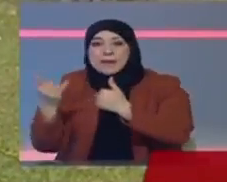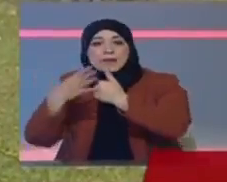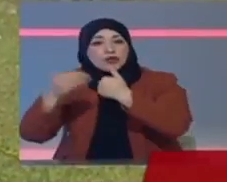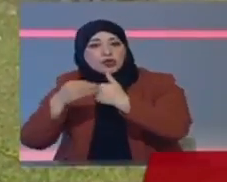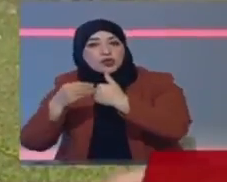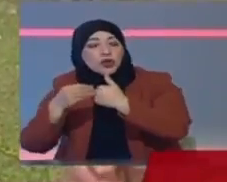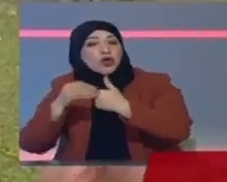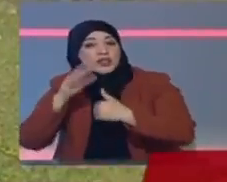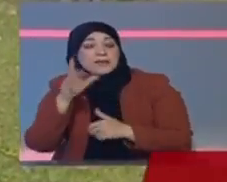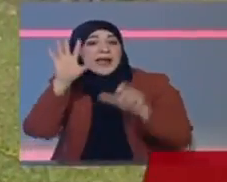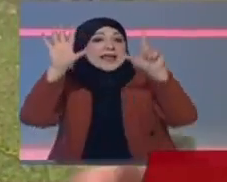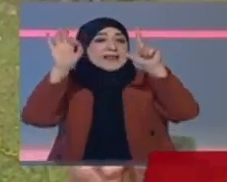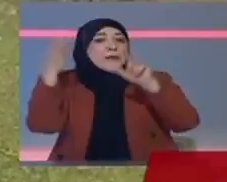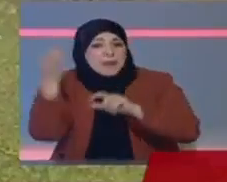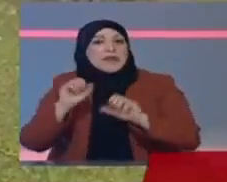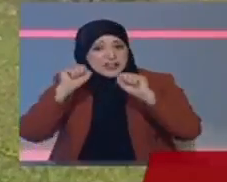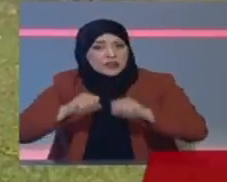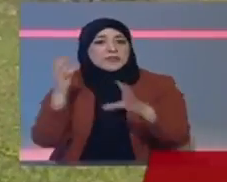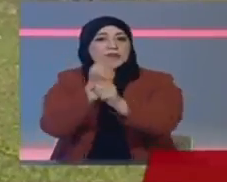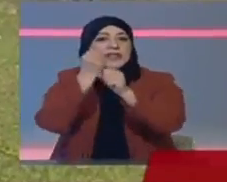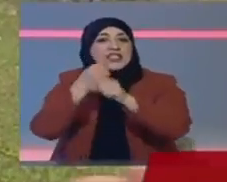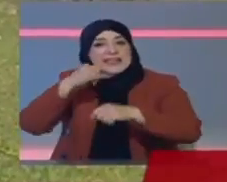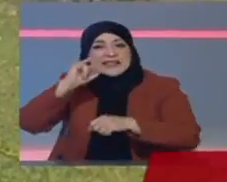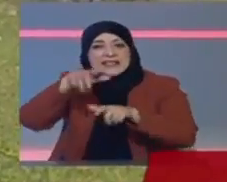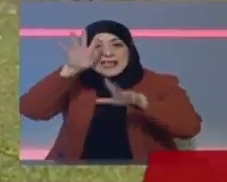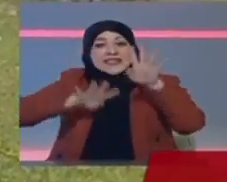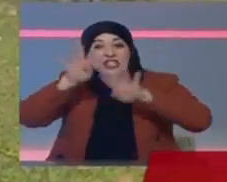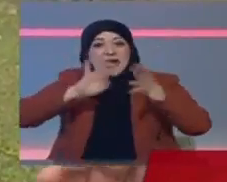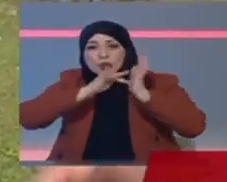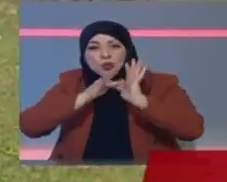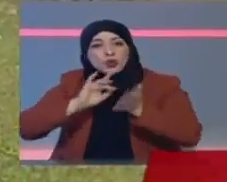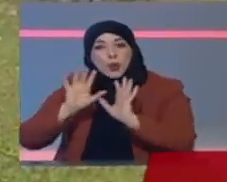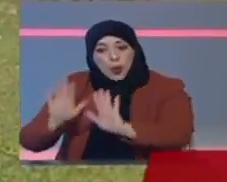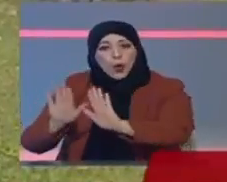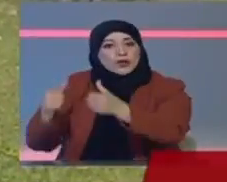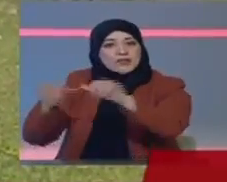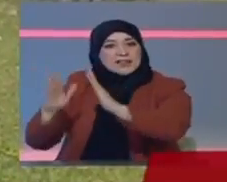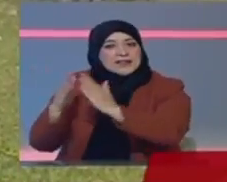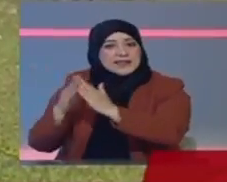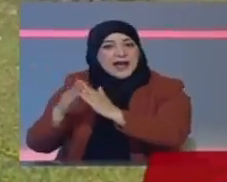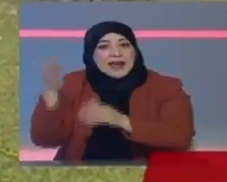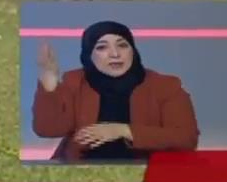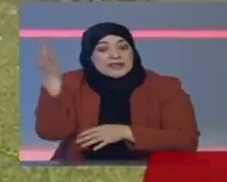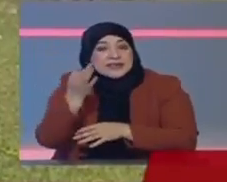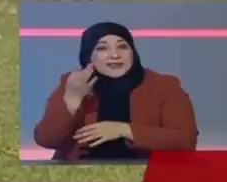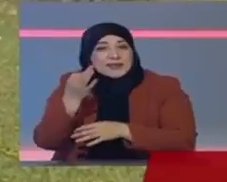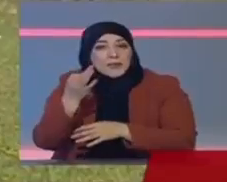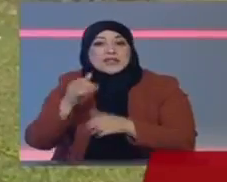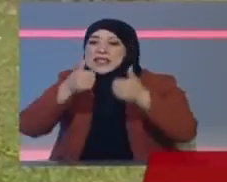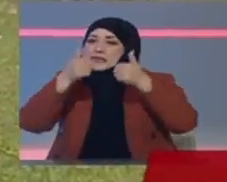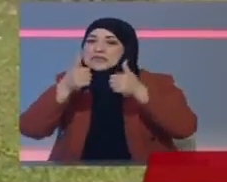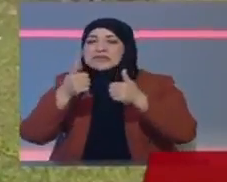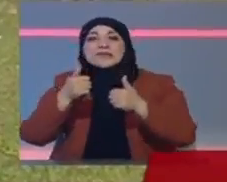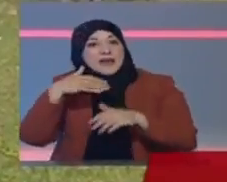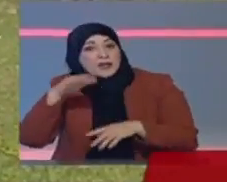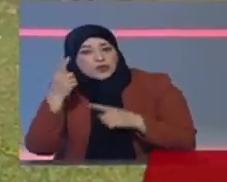اذا كان المجموعه السكان يحترموا سبعين في المائه من الحجم الساحه يزيدوا معهم ثلاثين